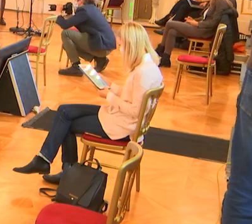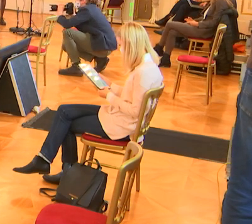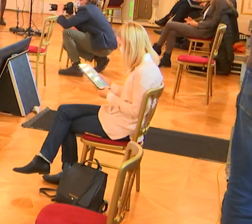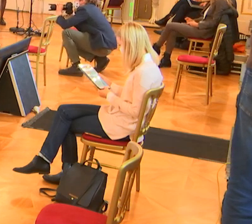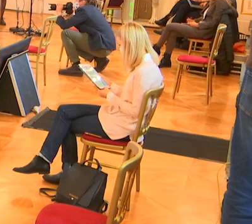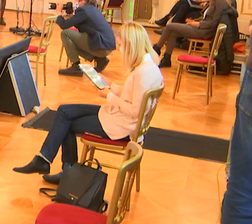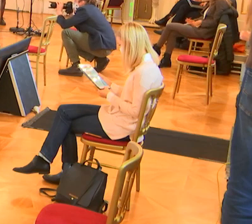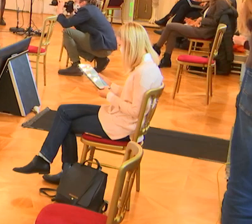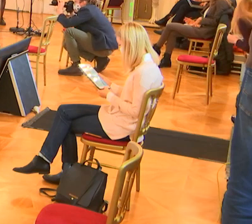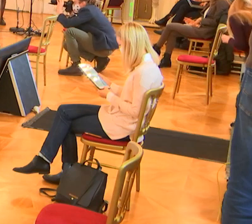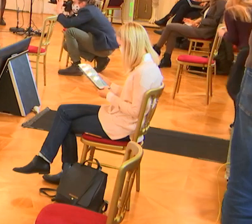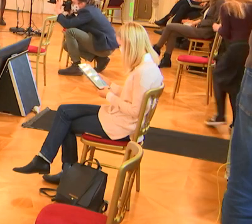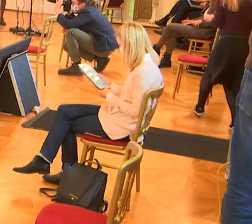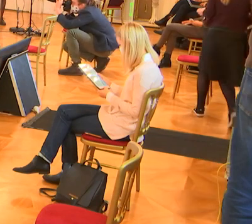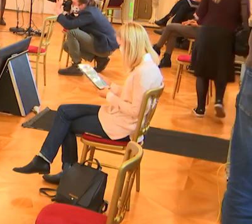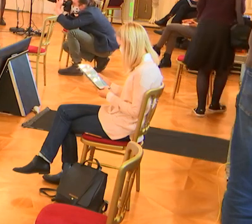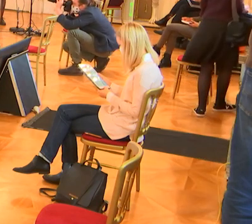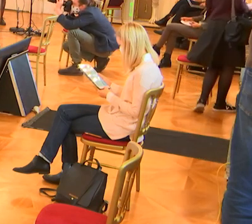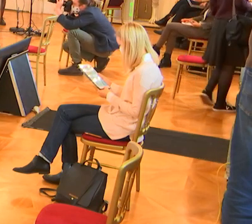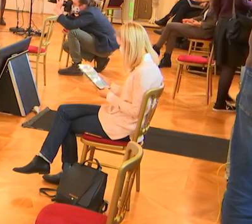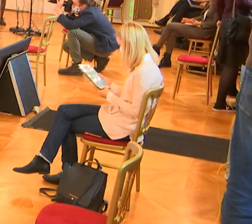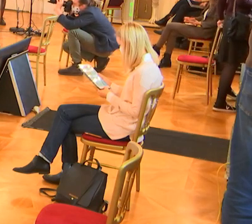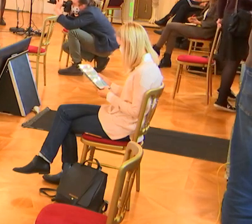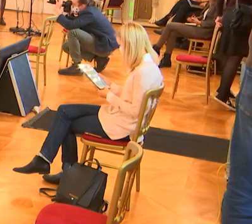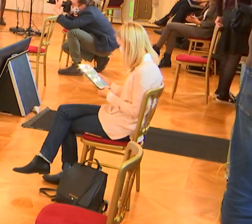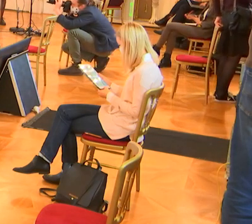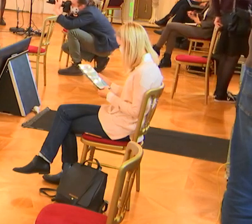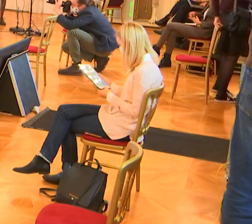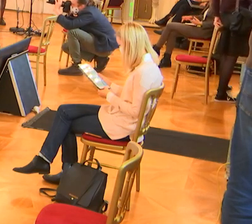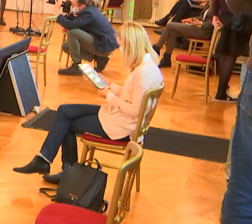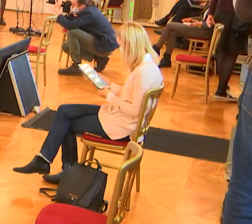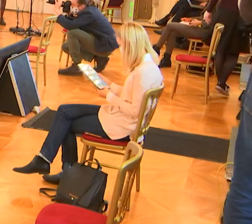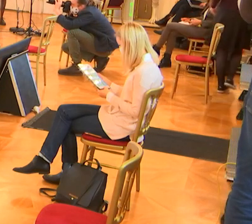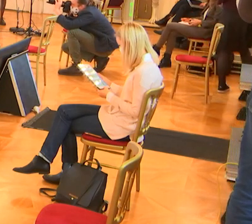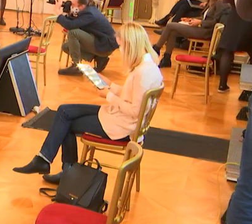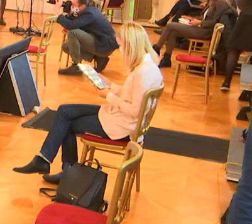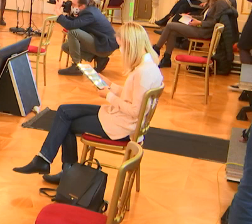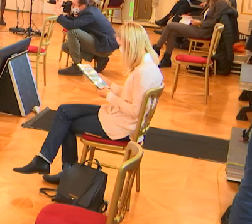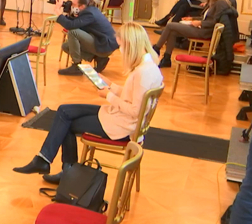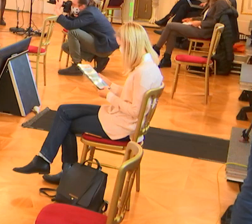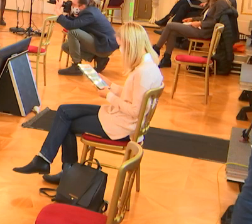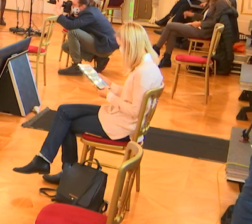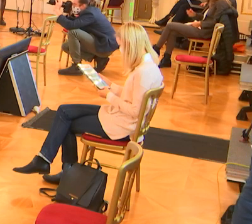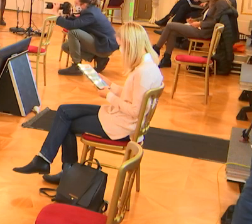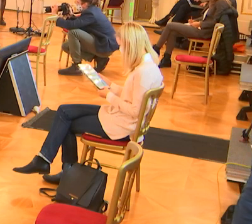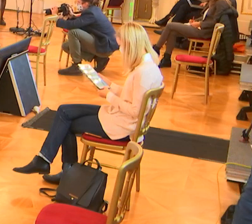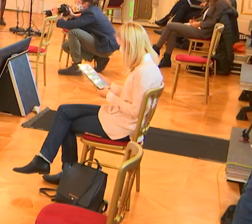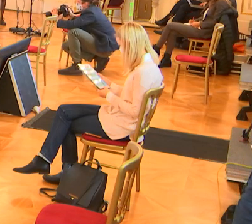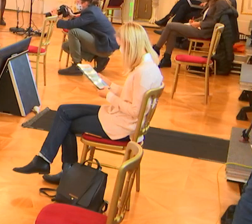Ihnen wie jede Woche aktuelle Zahlen und Maßnahmen zum Thema Beschäftigung und Standort